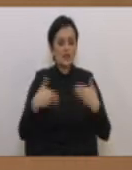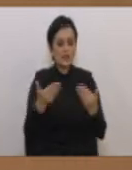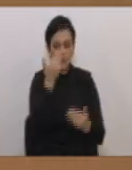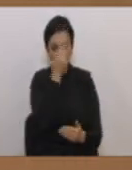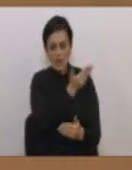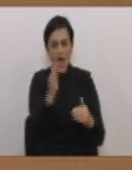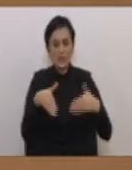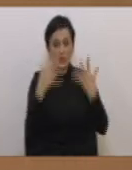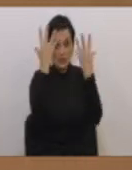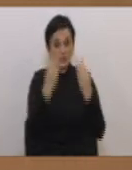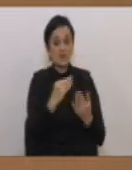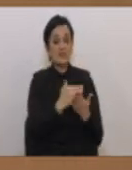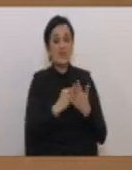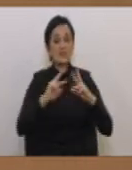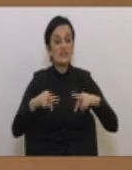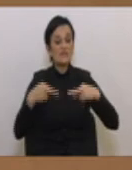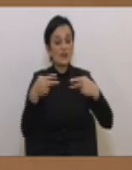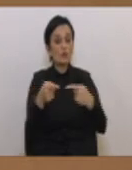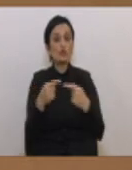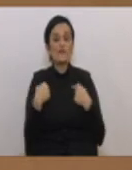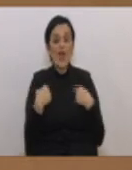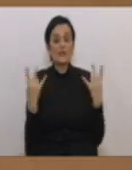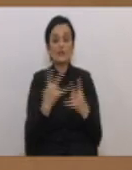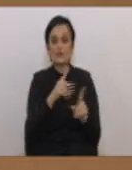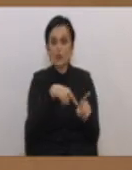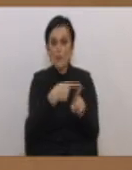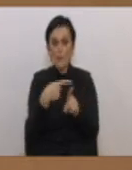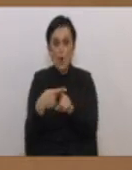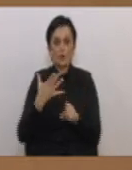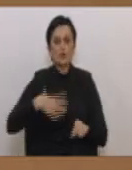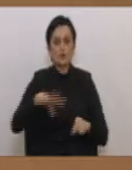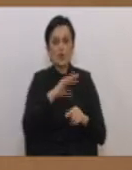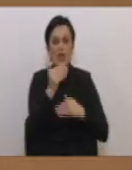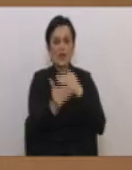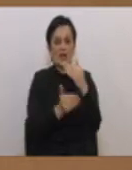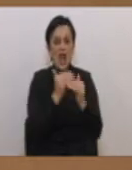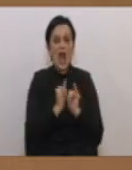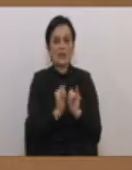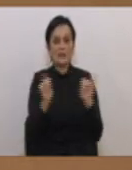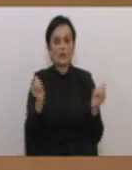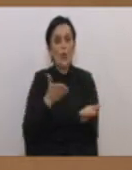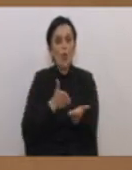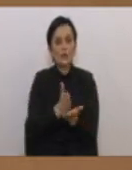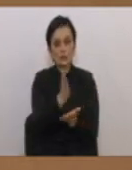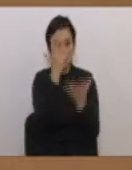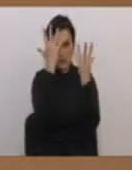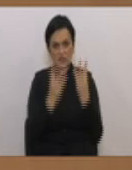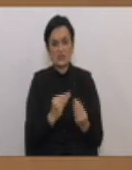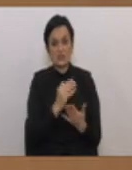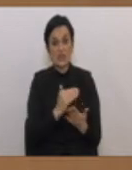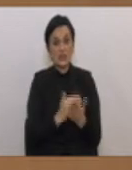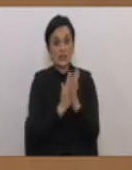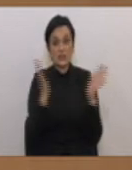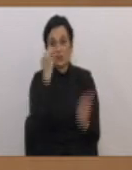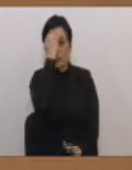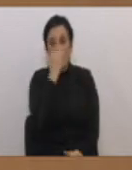ამ დღის ეს რიგის ცვლილების კუთხით, ჩვენ გვჭირდება პოზიტიური ქვეყნის განვითარებაზე ორიენტირებული დღის წესრიგი. დიდი